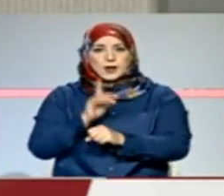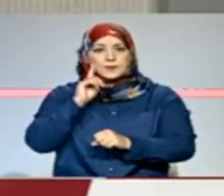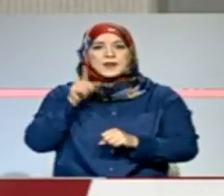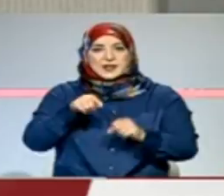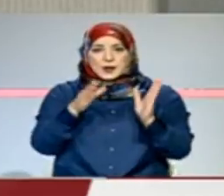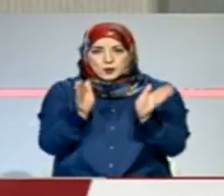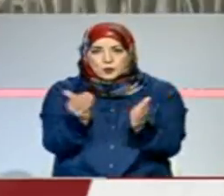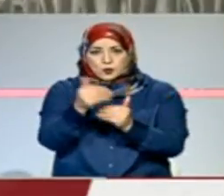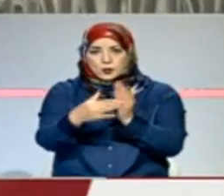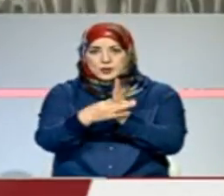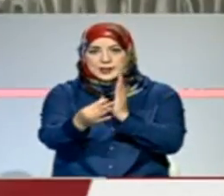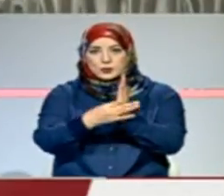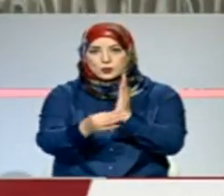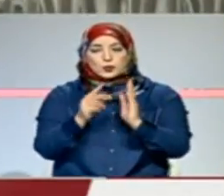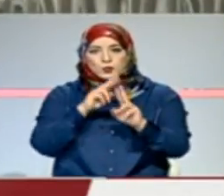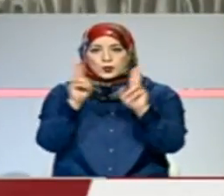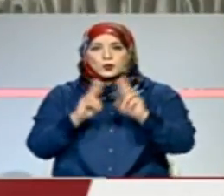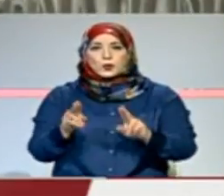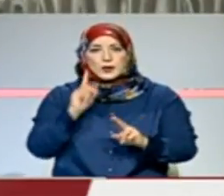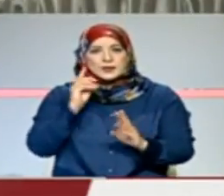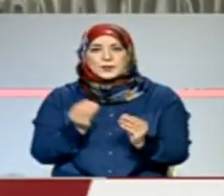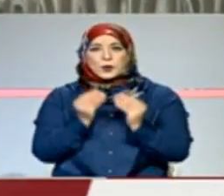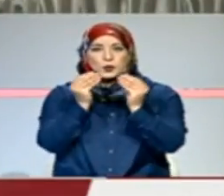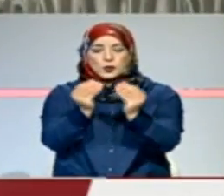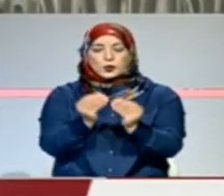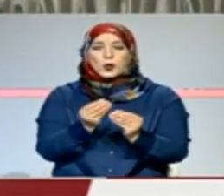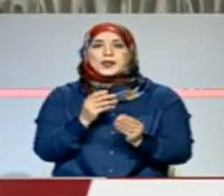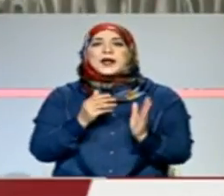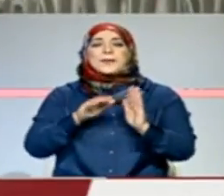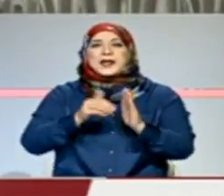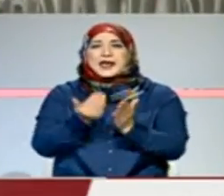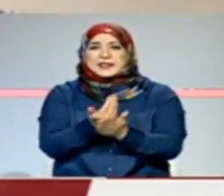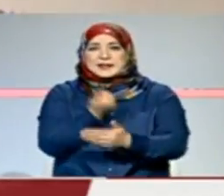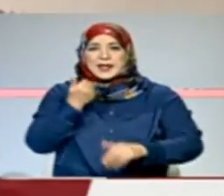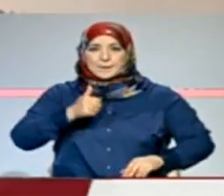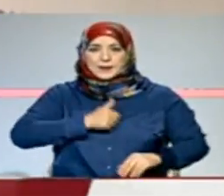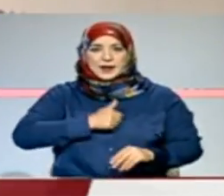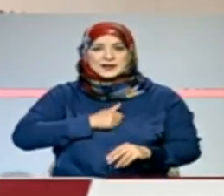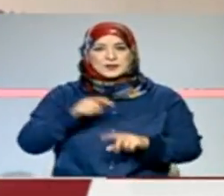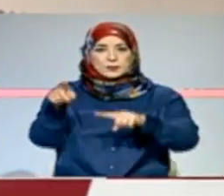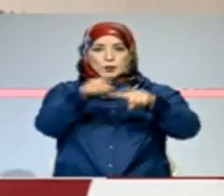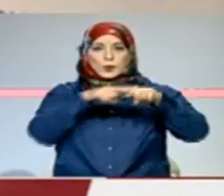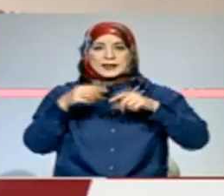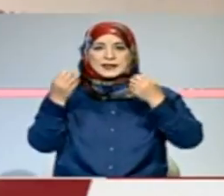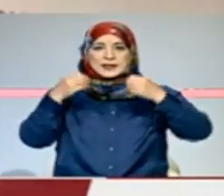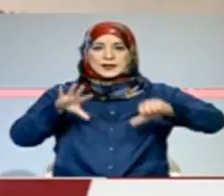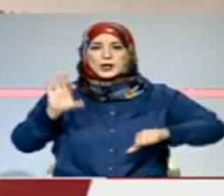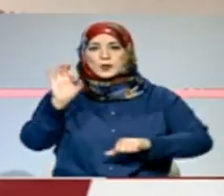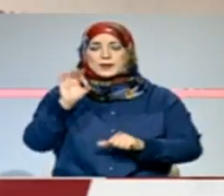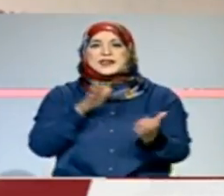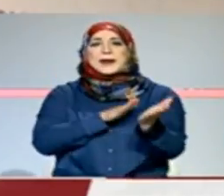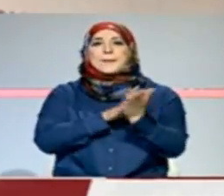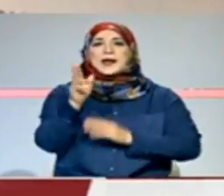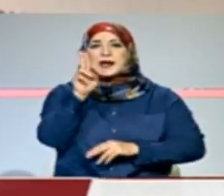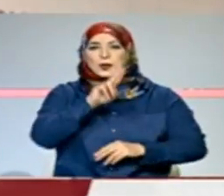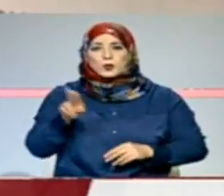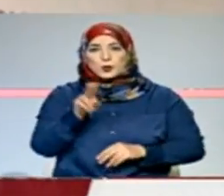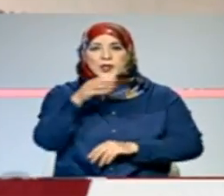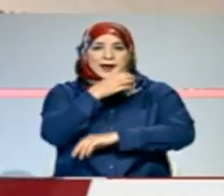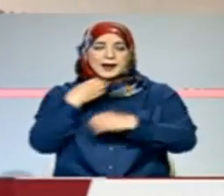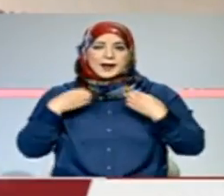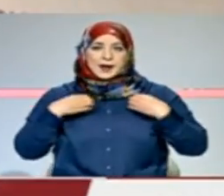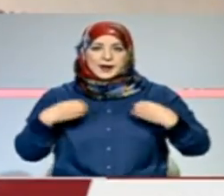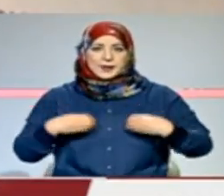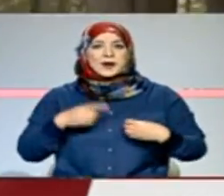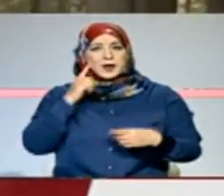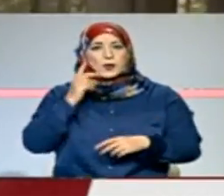صندوق النقد الدولي آلية حقوق السحب الخاصة والتي بمقتضاها سيوزع نحو 650 مليار دولار على أعضائه،